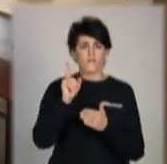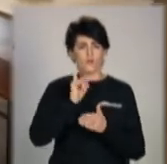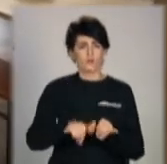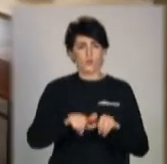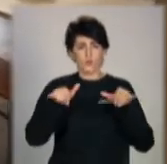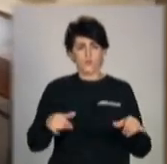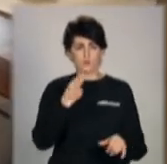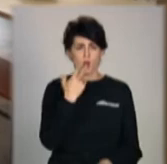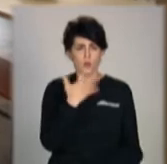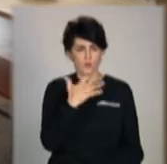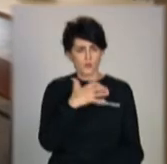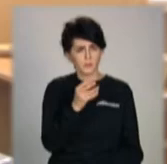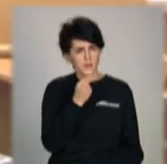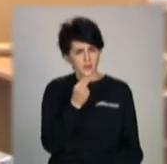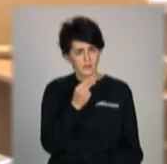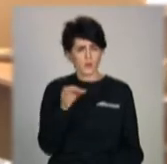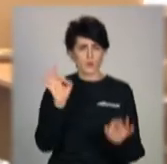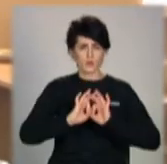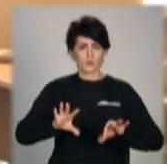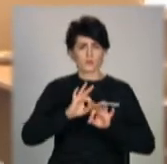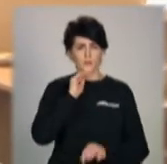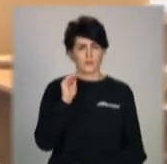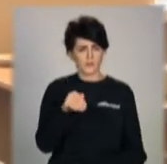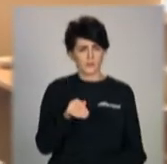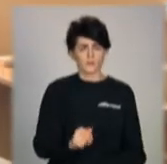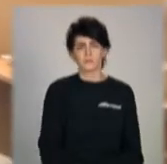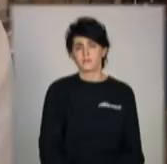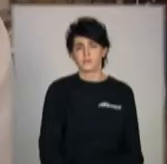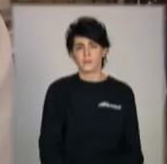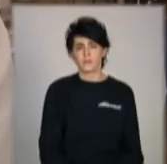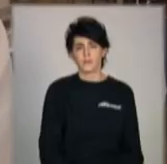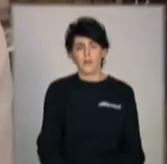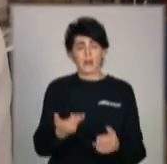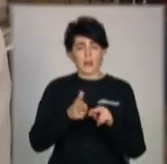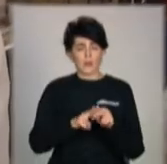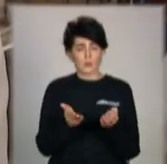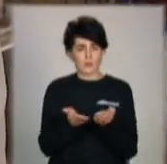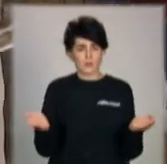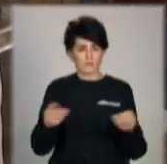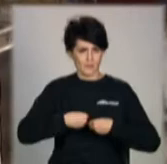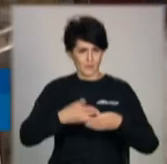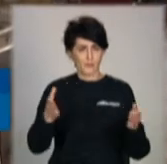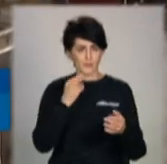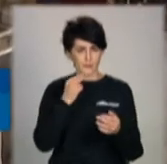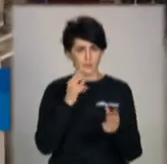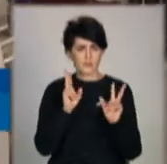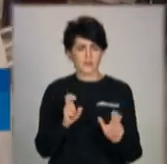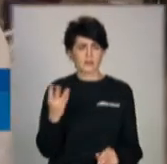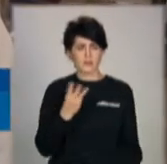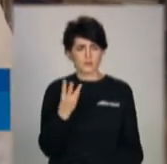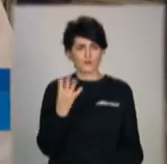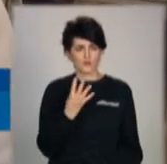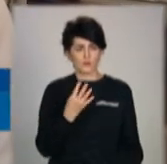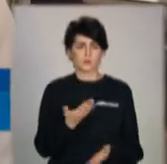и обирають гаряче харчування, розповідають фахівці. Лінія роздачі поставлена у нас в 3-й,